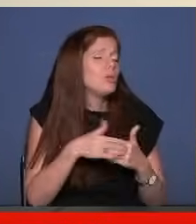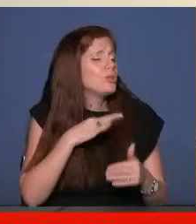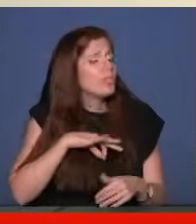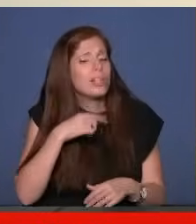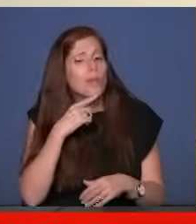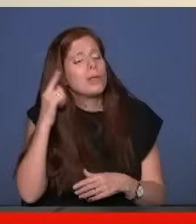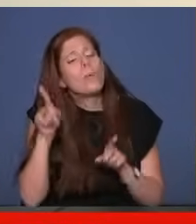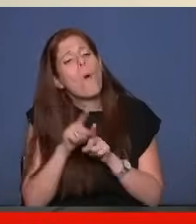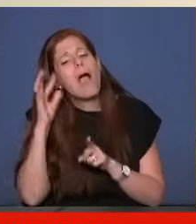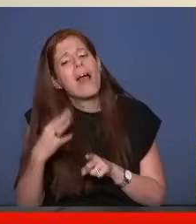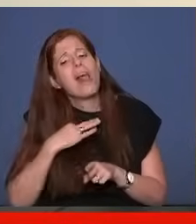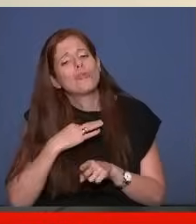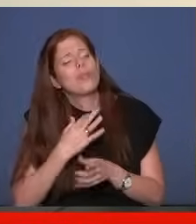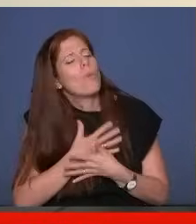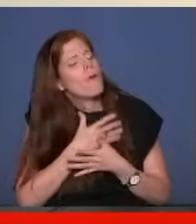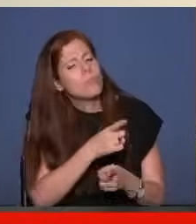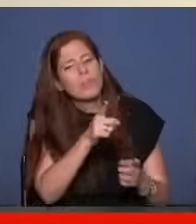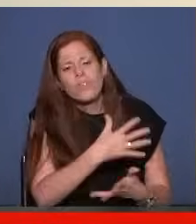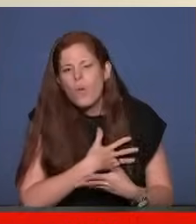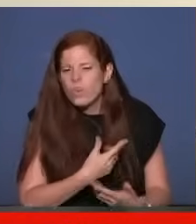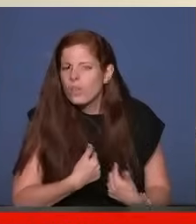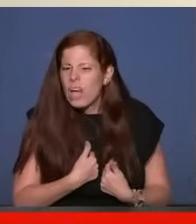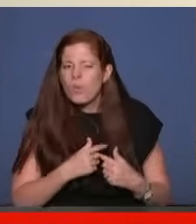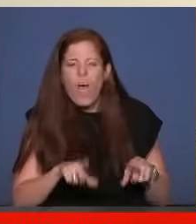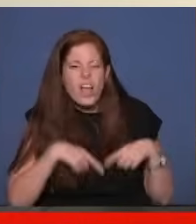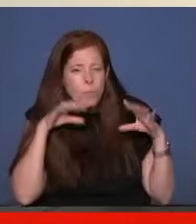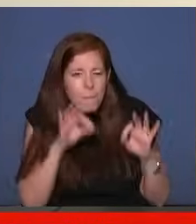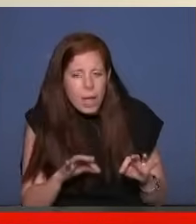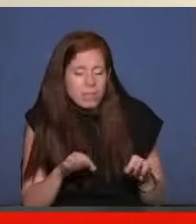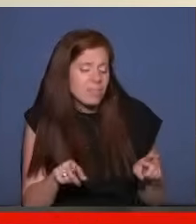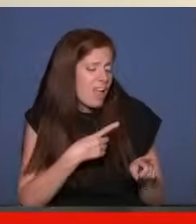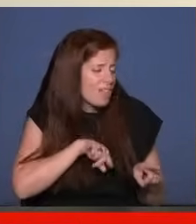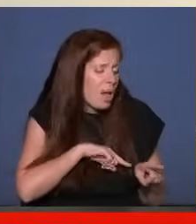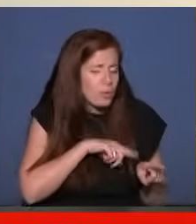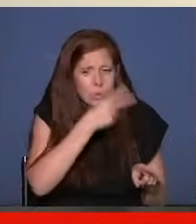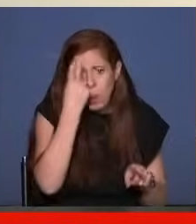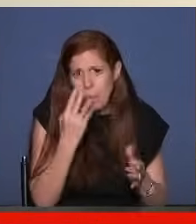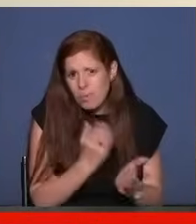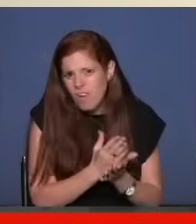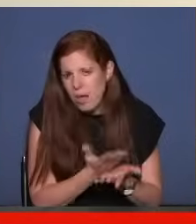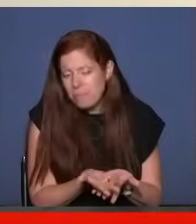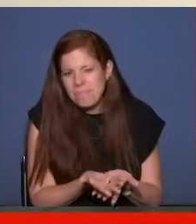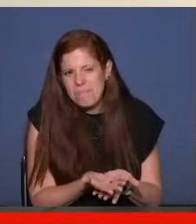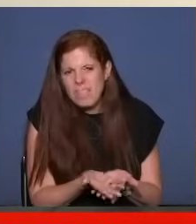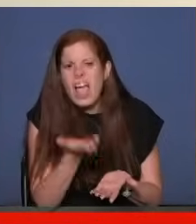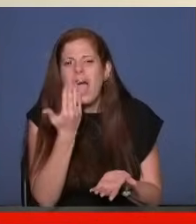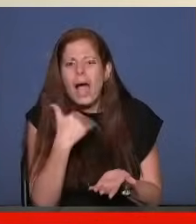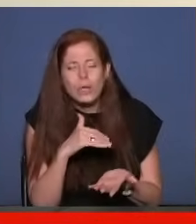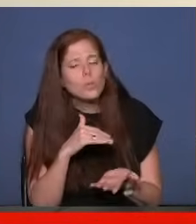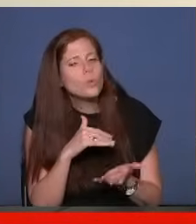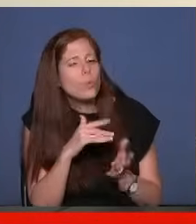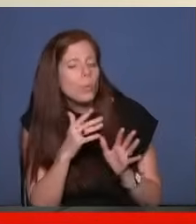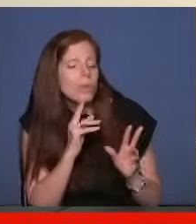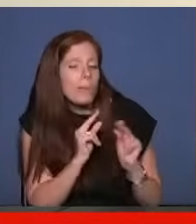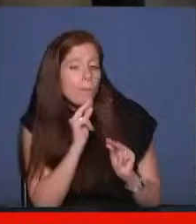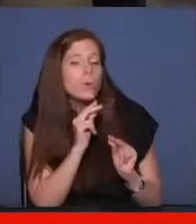אותה, היא אוהבת אותנו, חיינו באמת, אנחנו כהורים כבר... היו רעשים של מולכים